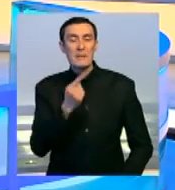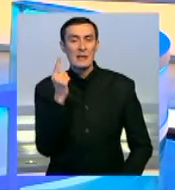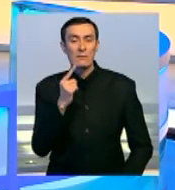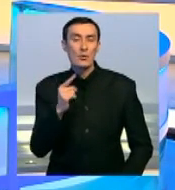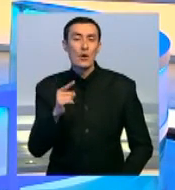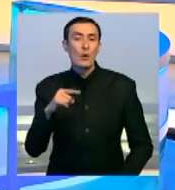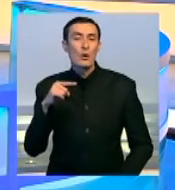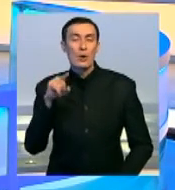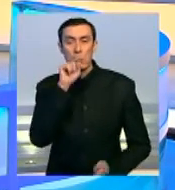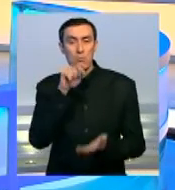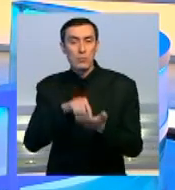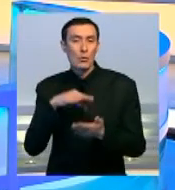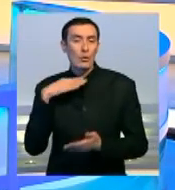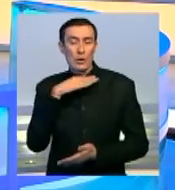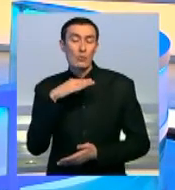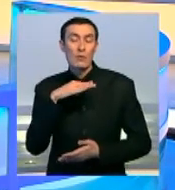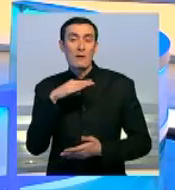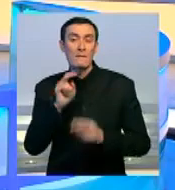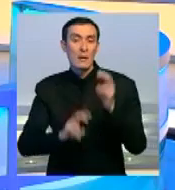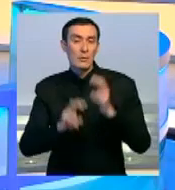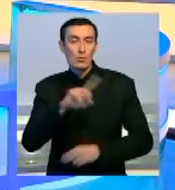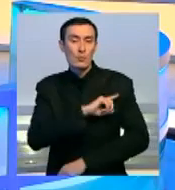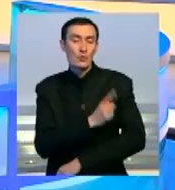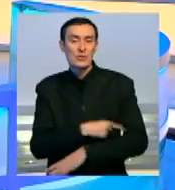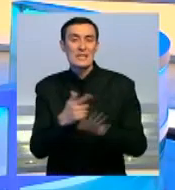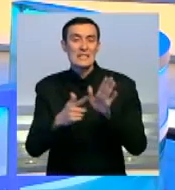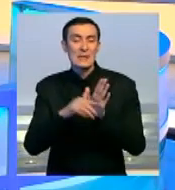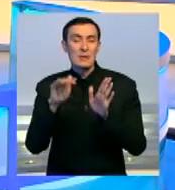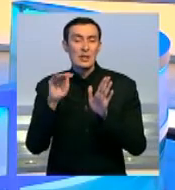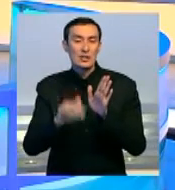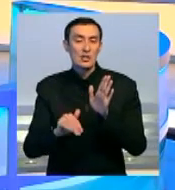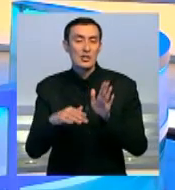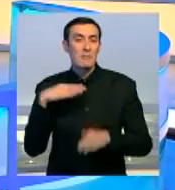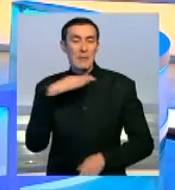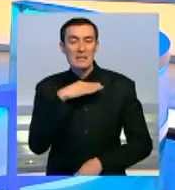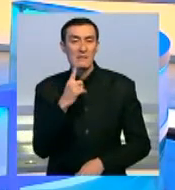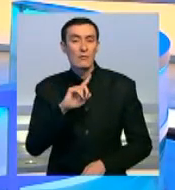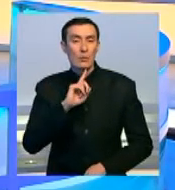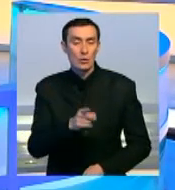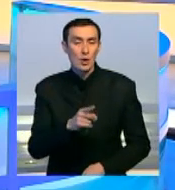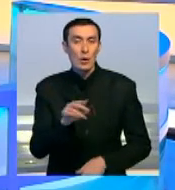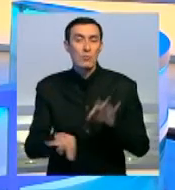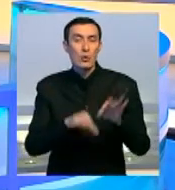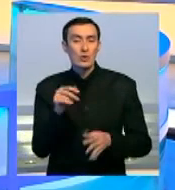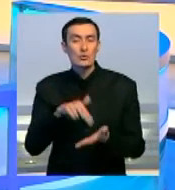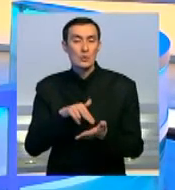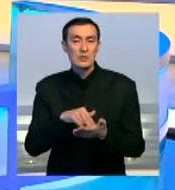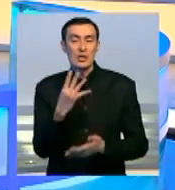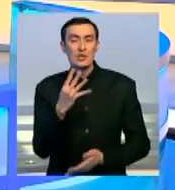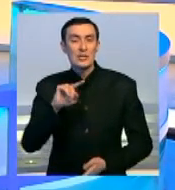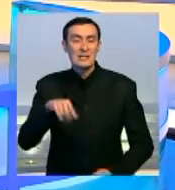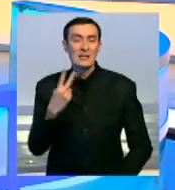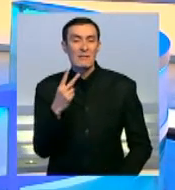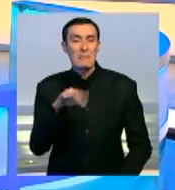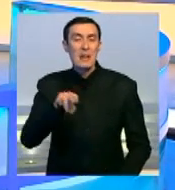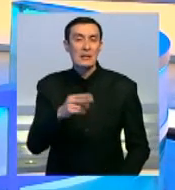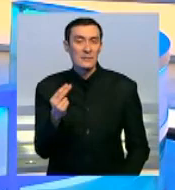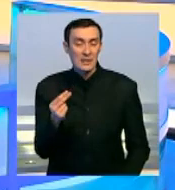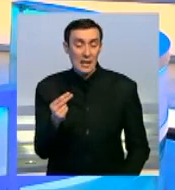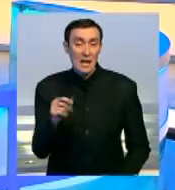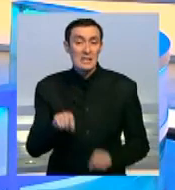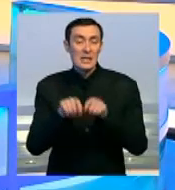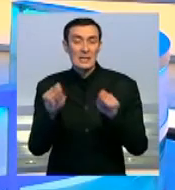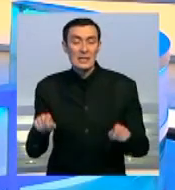регионе бройлерную фабрику мощностью 7 тысяч тонн мяса цыплят в год. Стоимость проекта 4,2 миллиарда тенге. С открытием этого предприятия